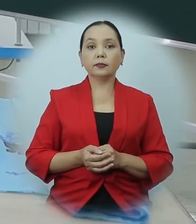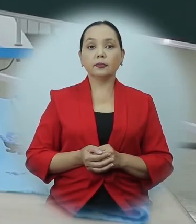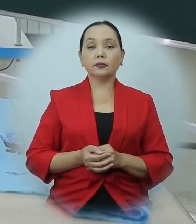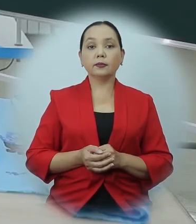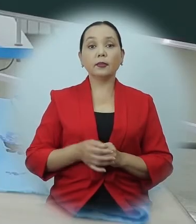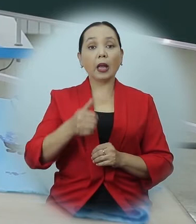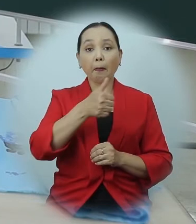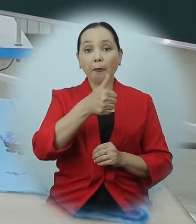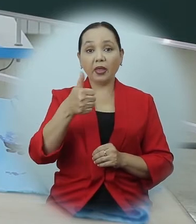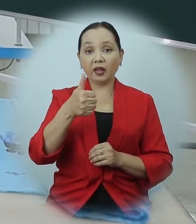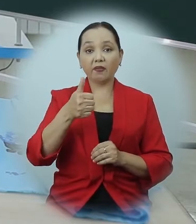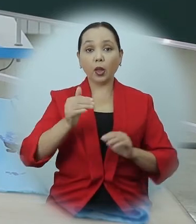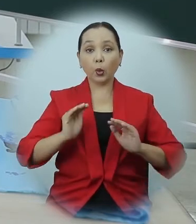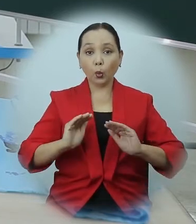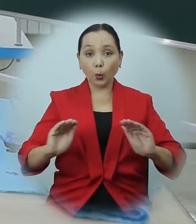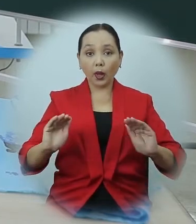Первая юбка